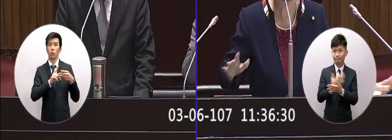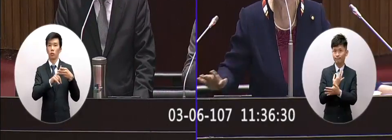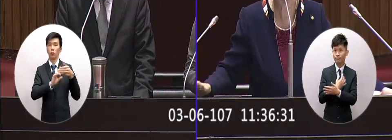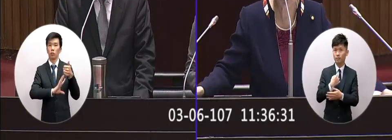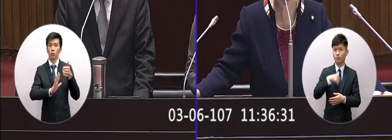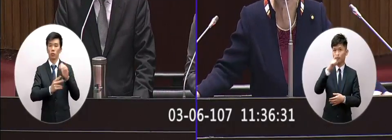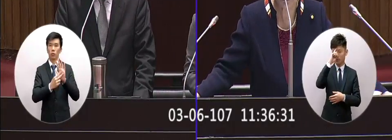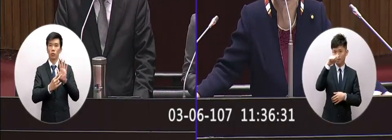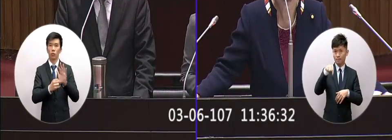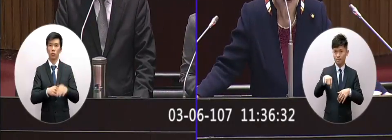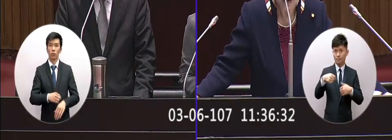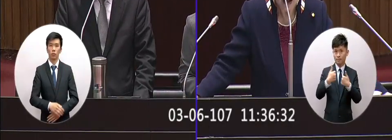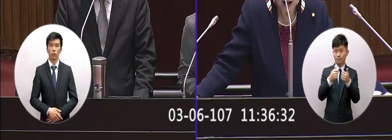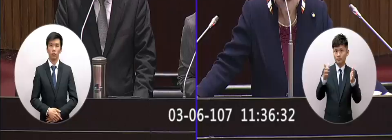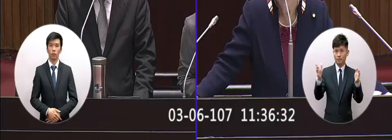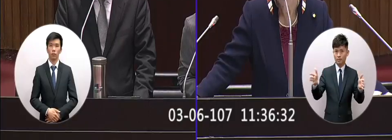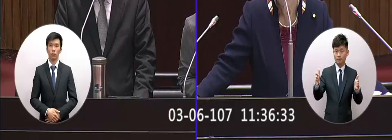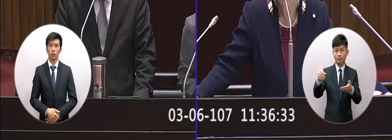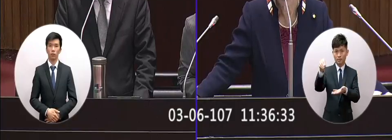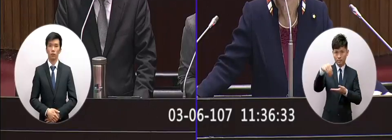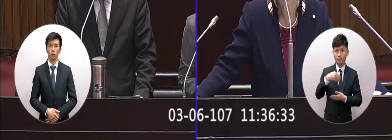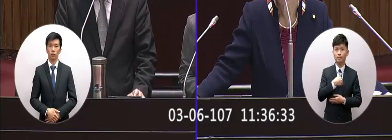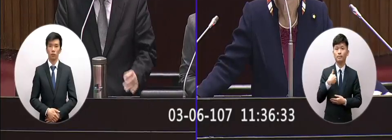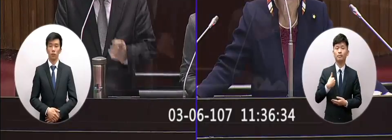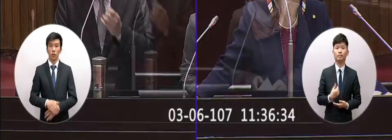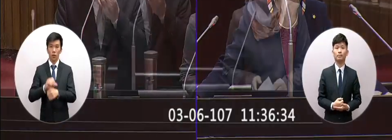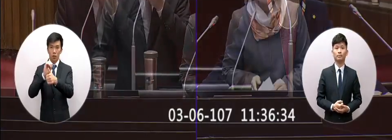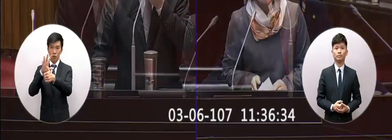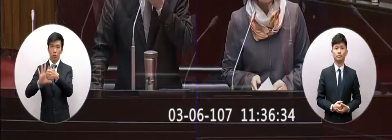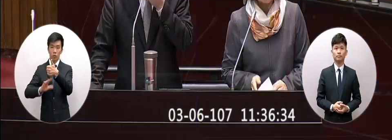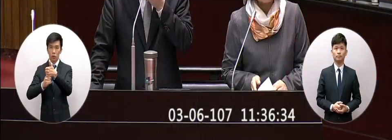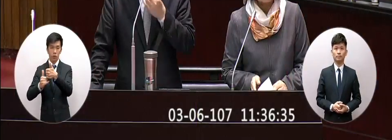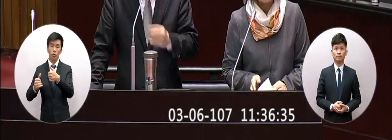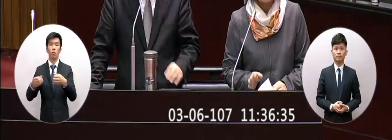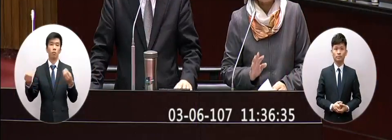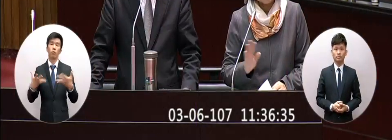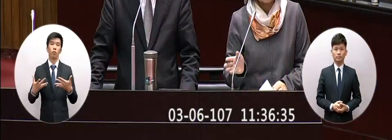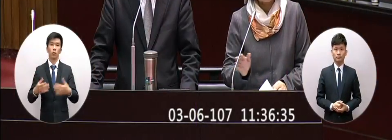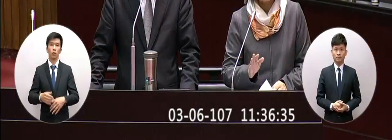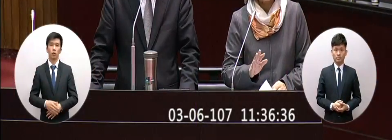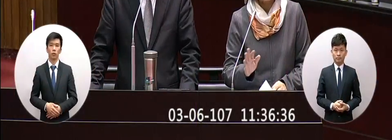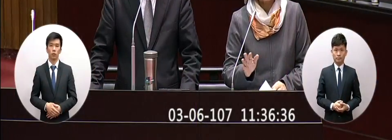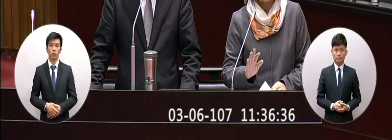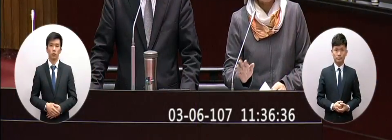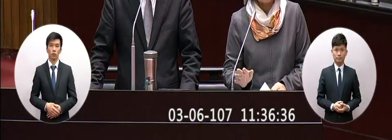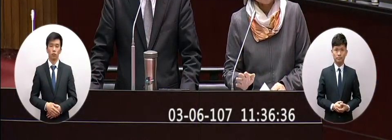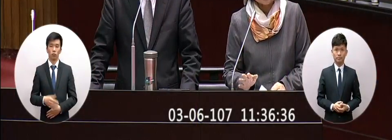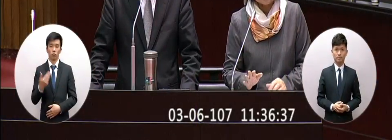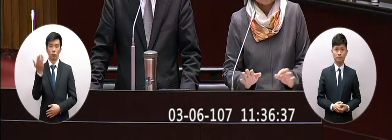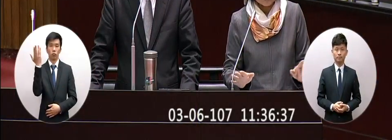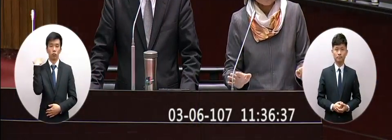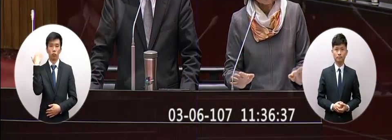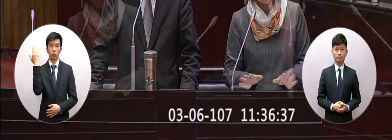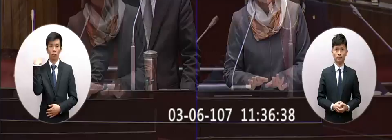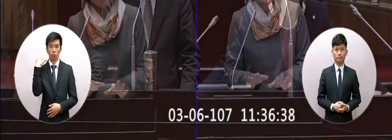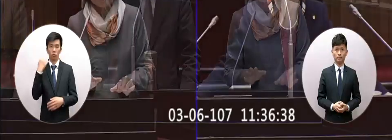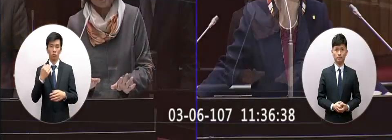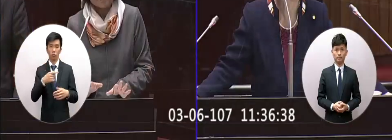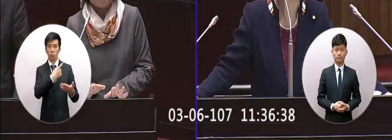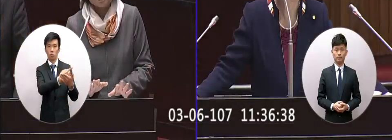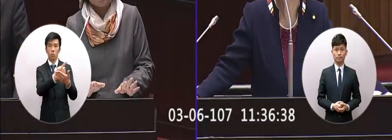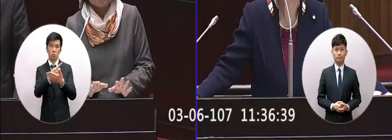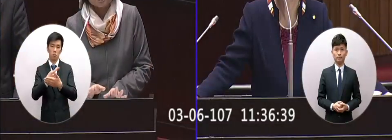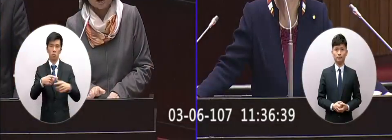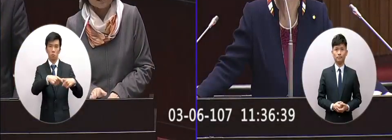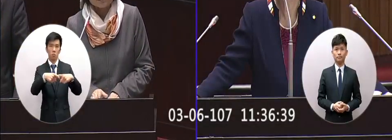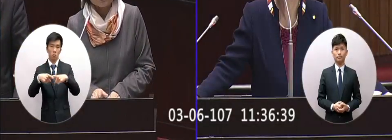希望说这个会期能够送进来。 跟委员报告绝对没有问题。我们在之前已经都跟跨部会，而且也